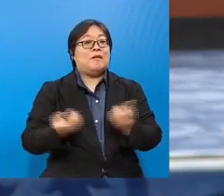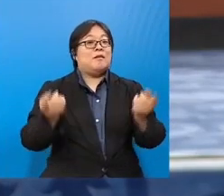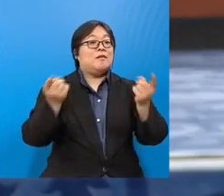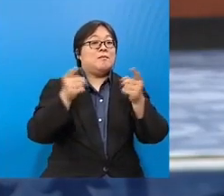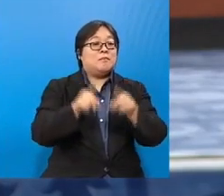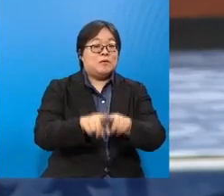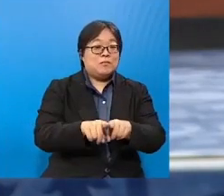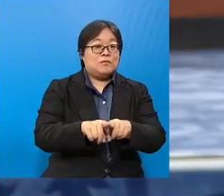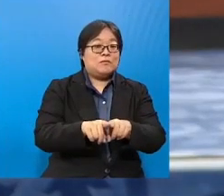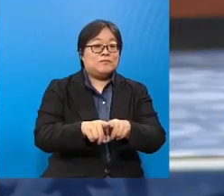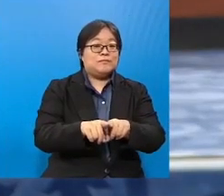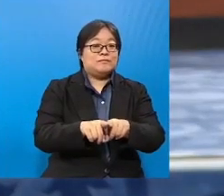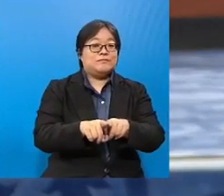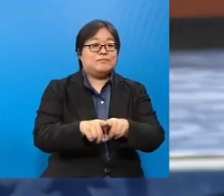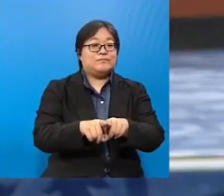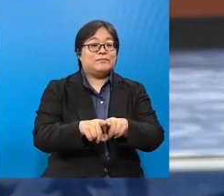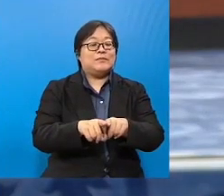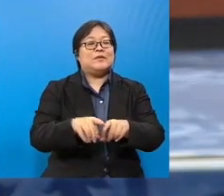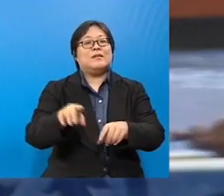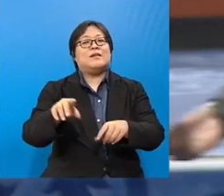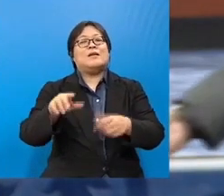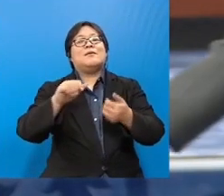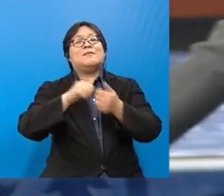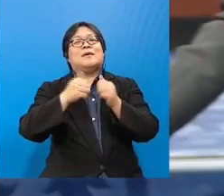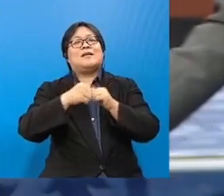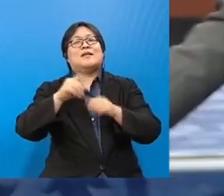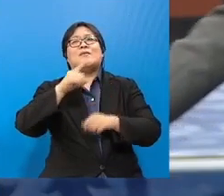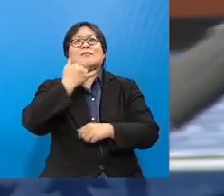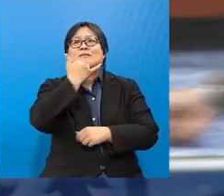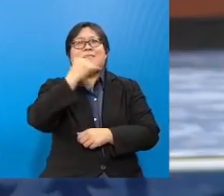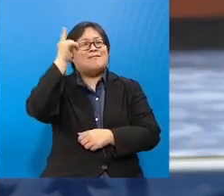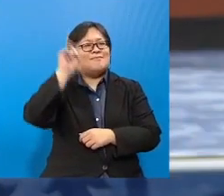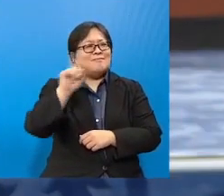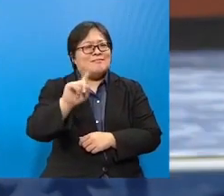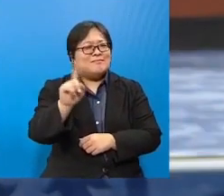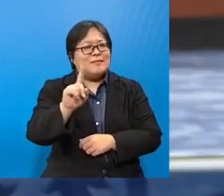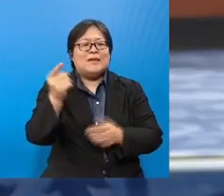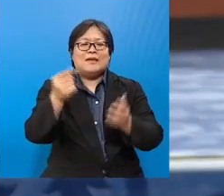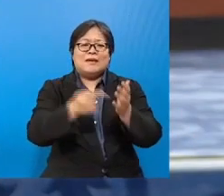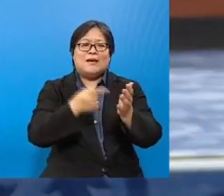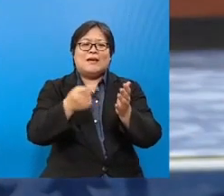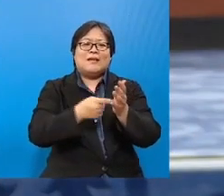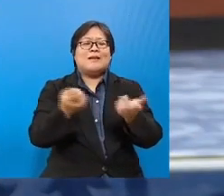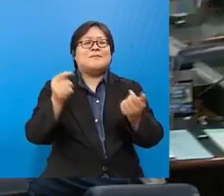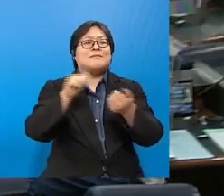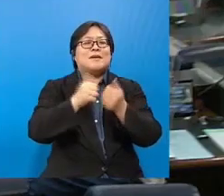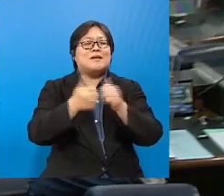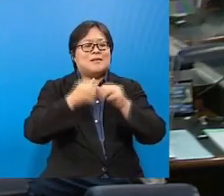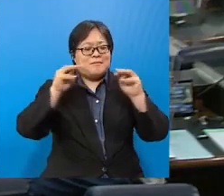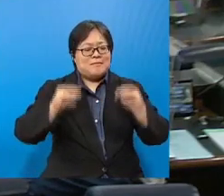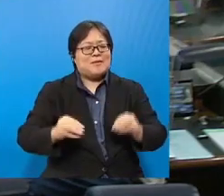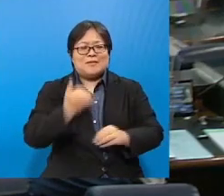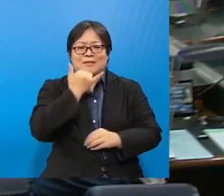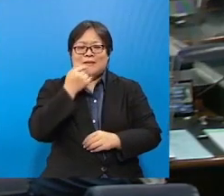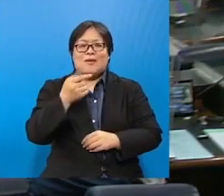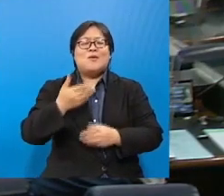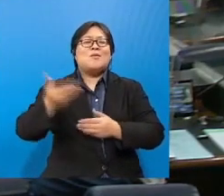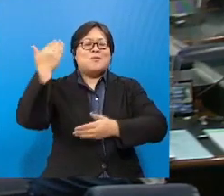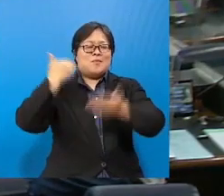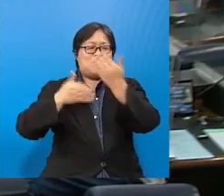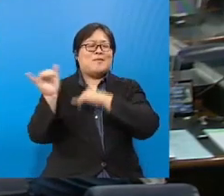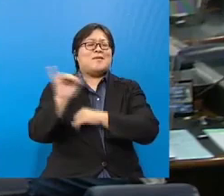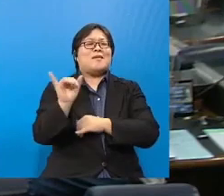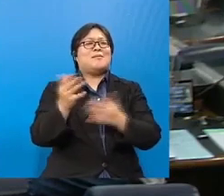berlakunya dengan Selena ciri dengan belum God kadang-kadang ke masalah manusia ini dulu